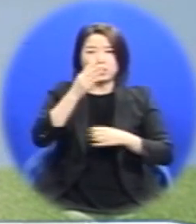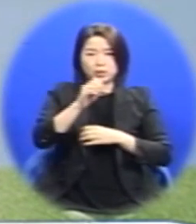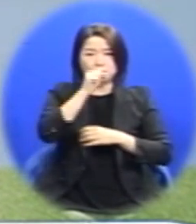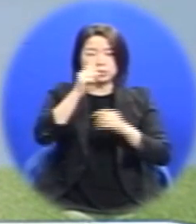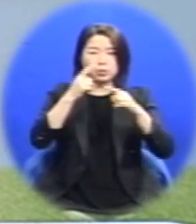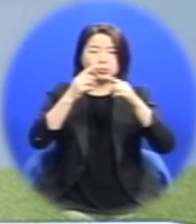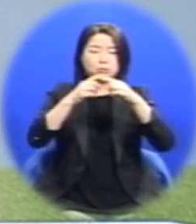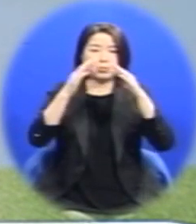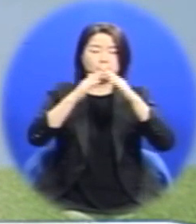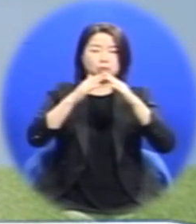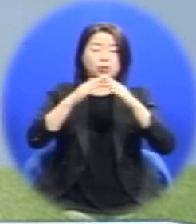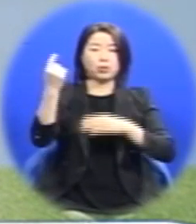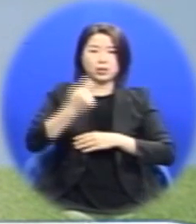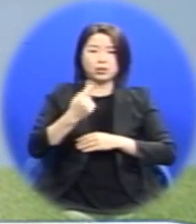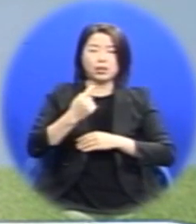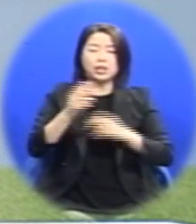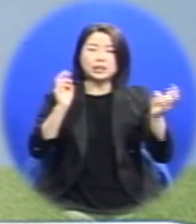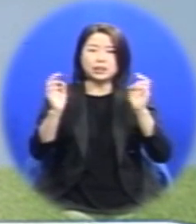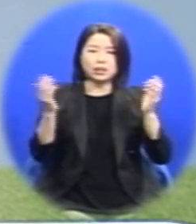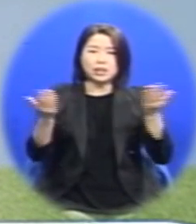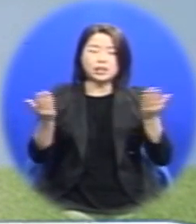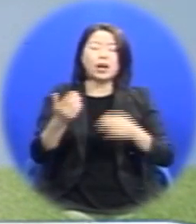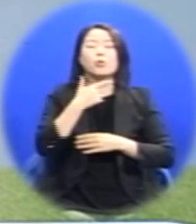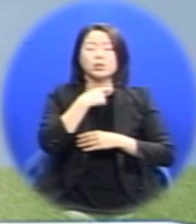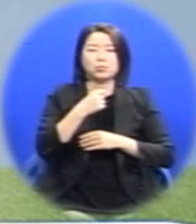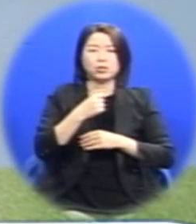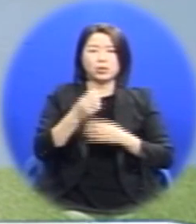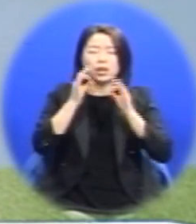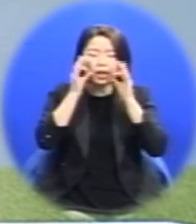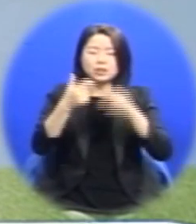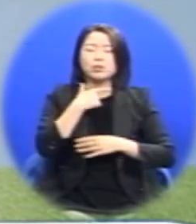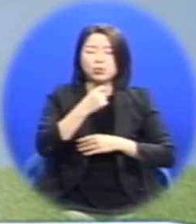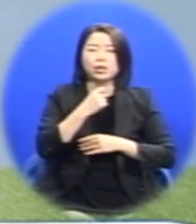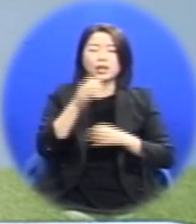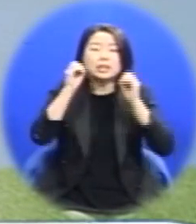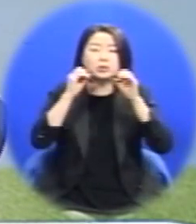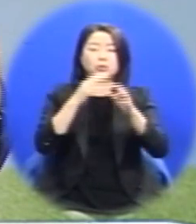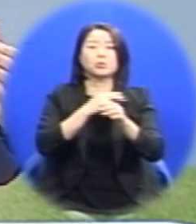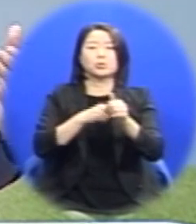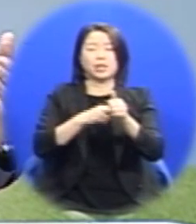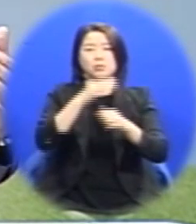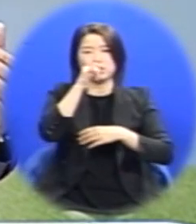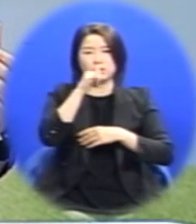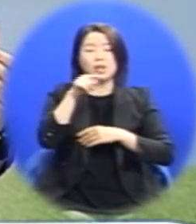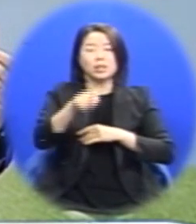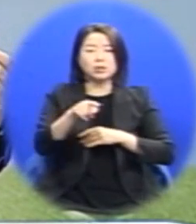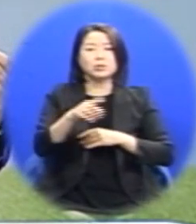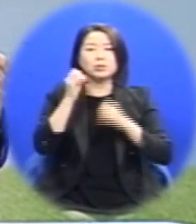선한목자교회에 와서 사역하고 싶어서 간절히 원했던 전도사님이 한 분 계셨어요. 그분이 제자훈련을